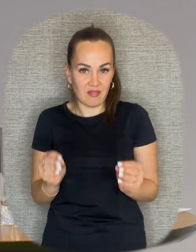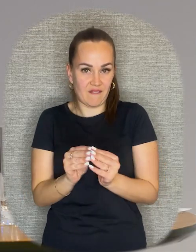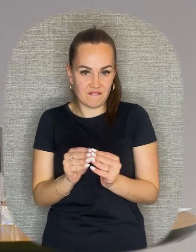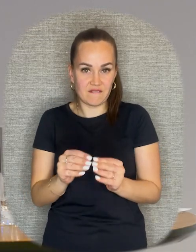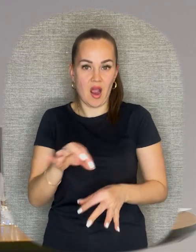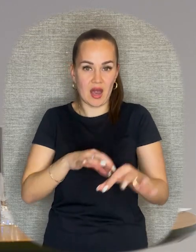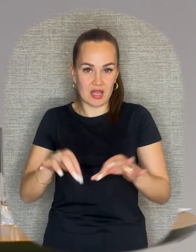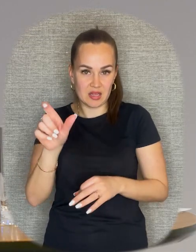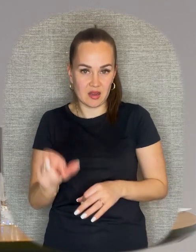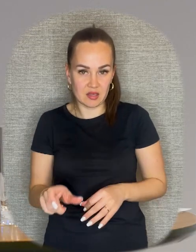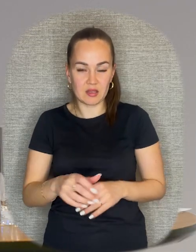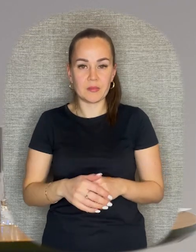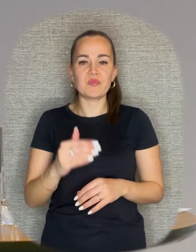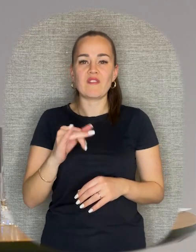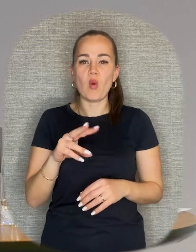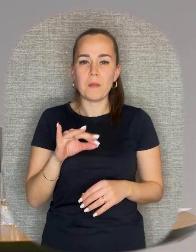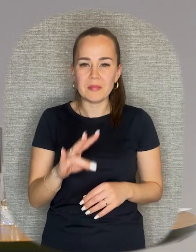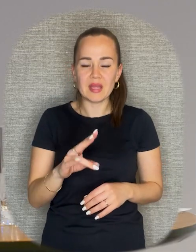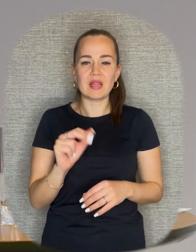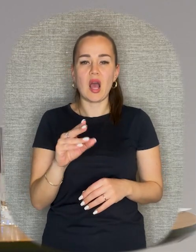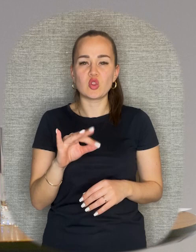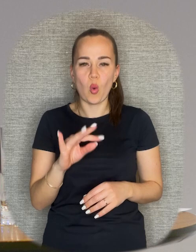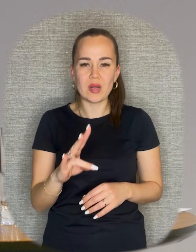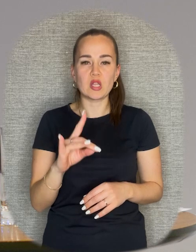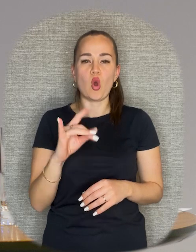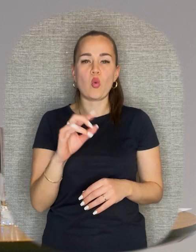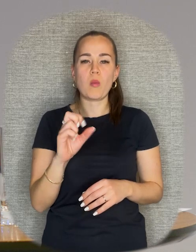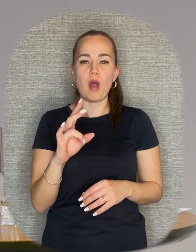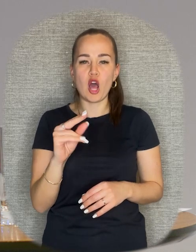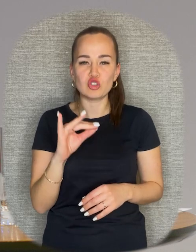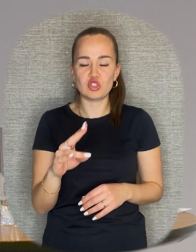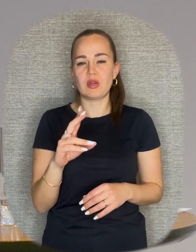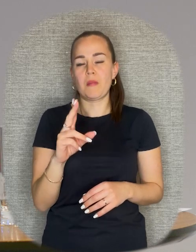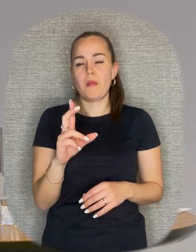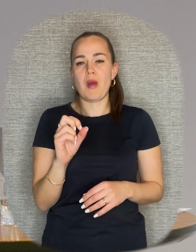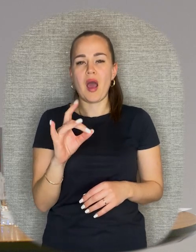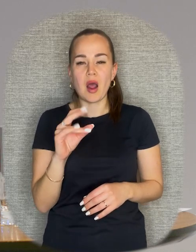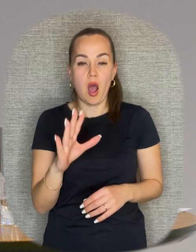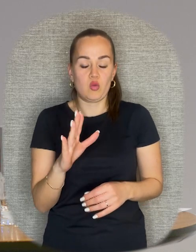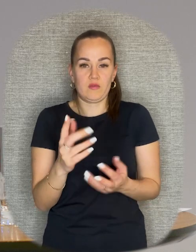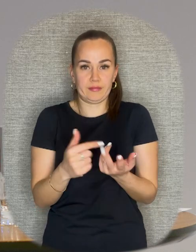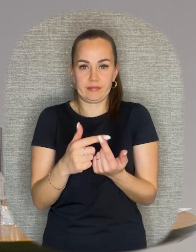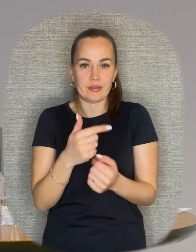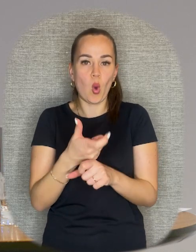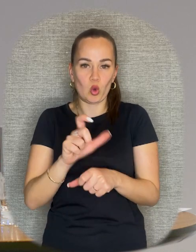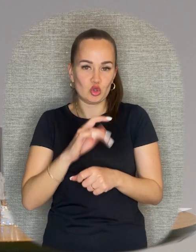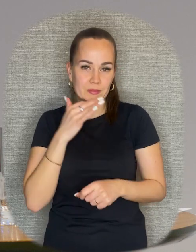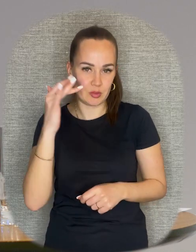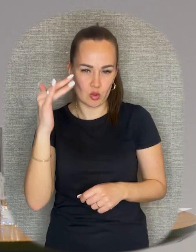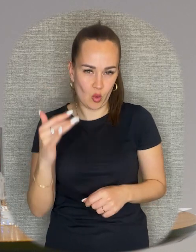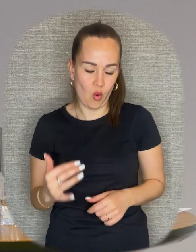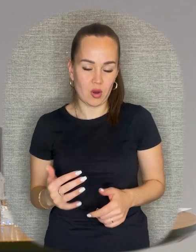войны проектные мастерские возглавляли архитекторы Фомин Катон рубанчик Баранов Гурьев рубаненко